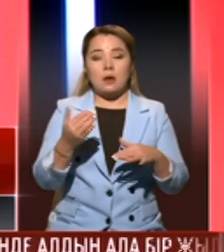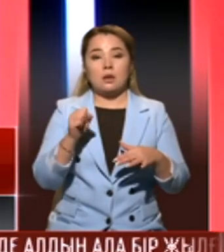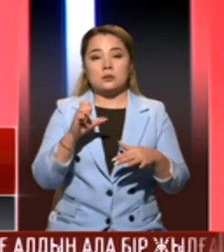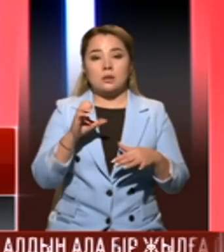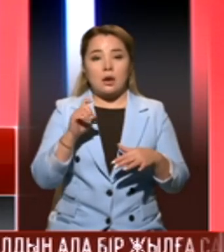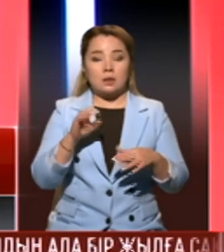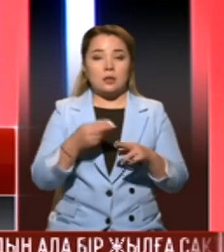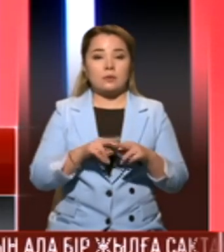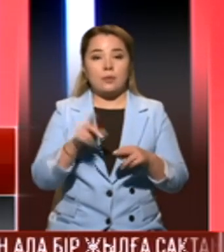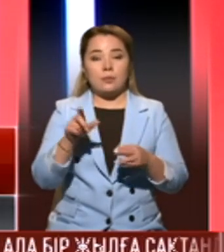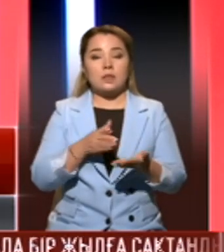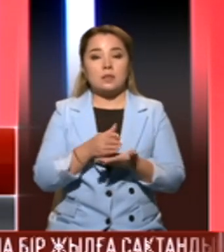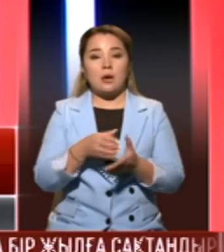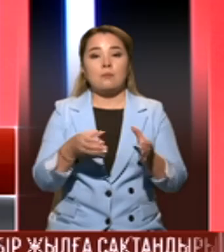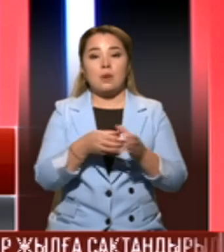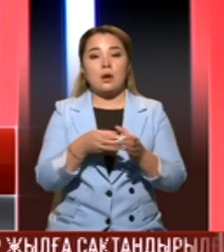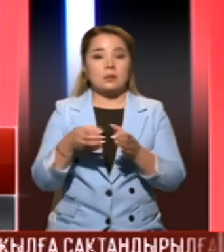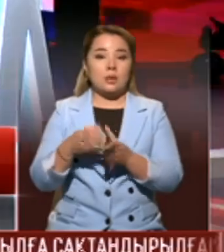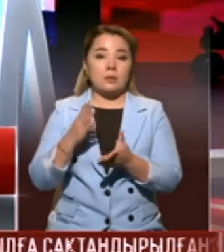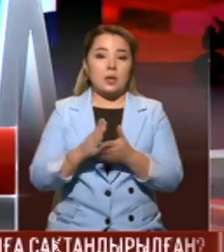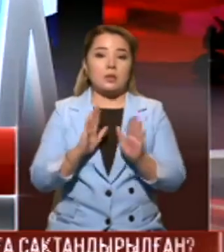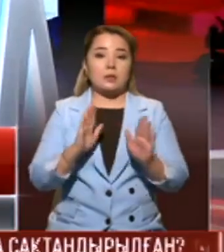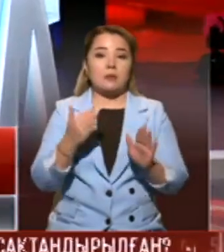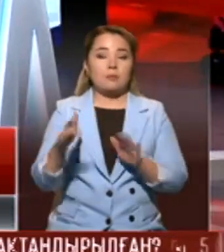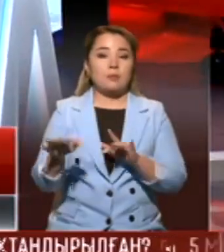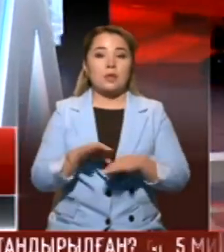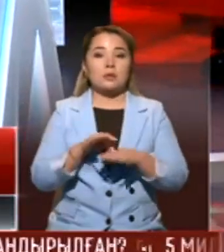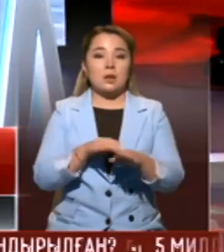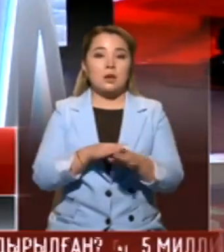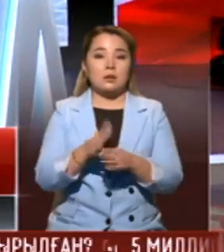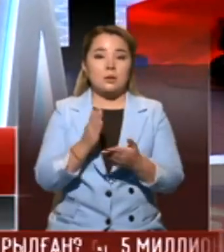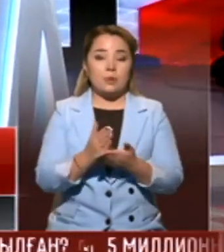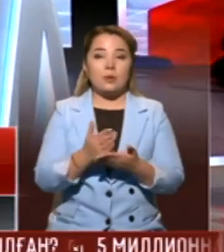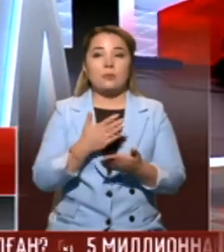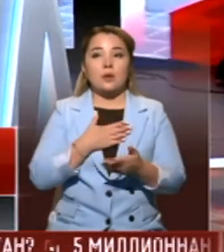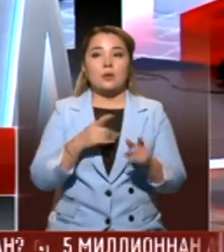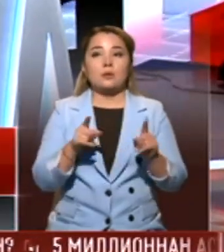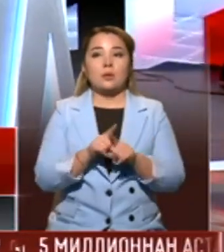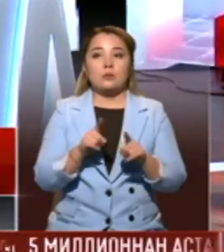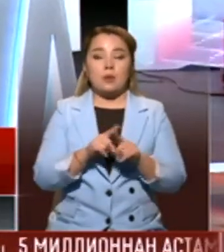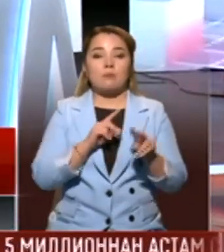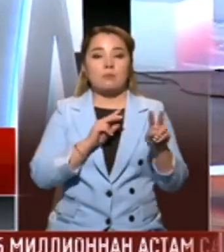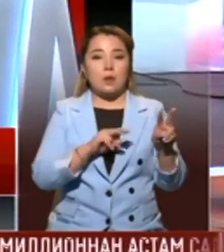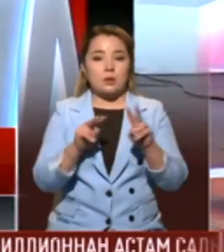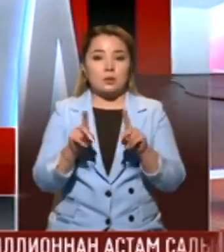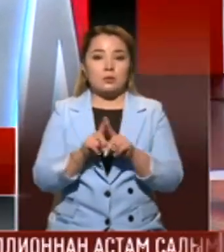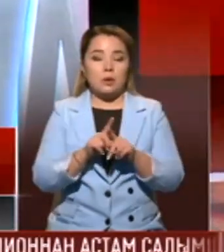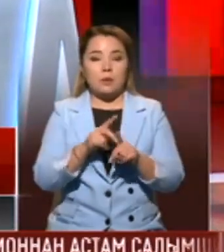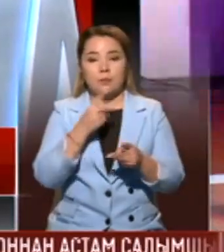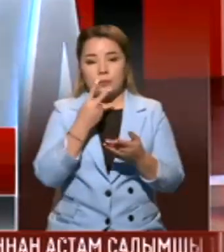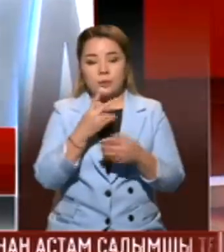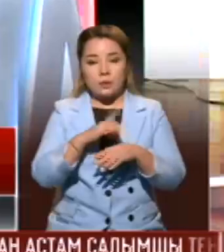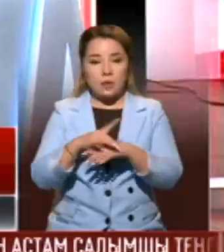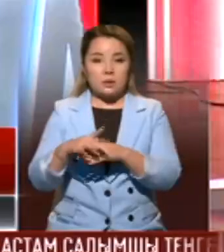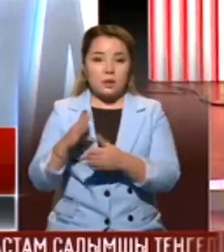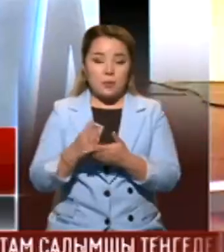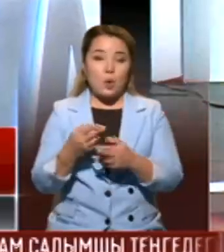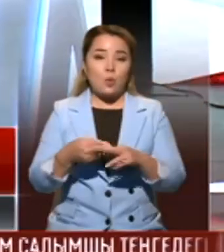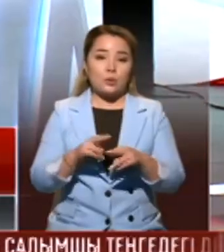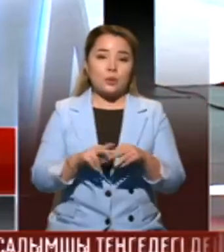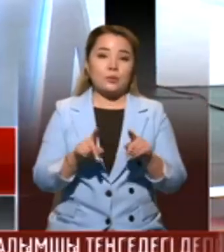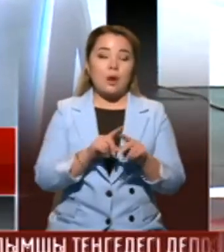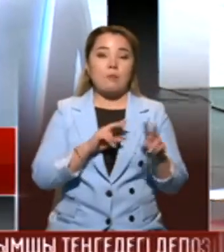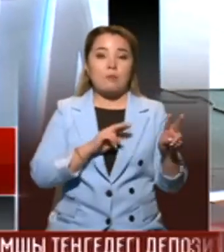ғой, саяси партиялар тек процесте емес, сонымен қатар біздің бақылаушыны да байқайды дейді да, мысалы. Енді